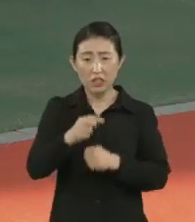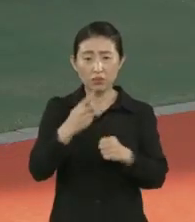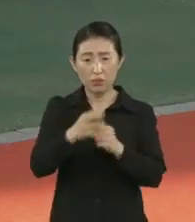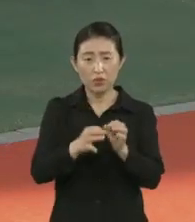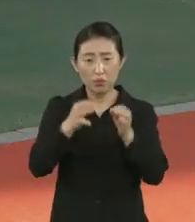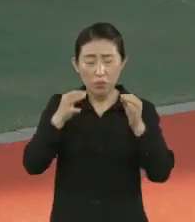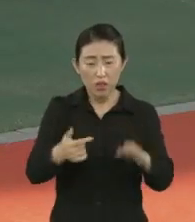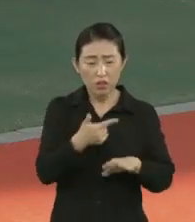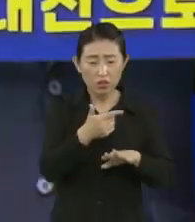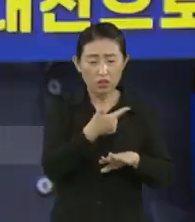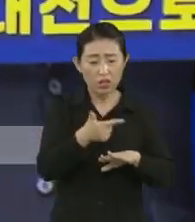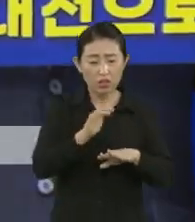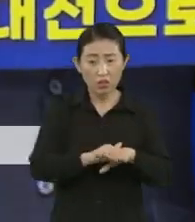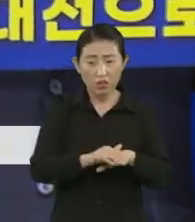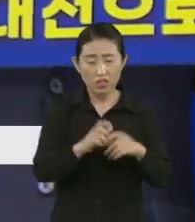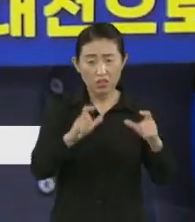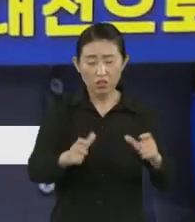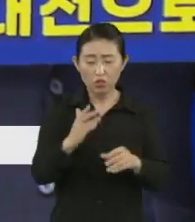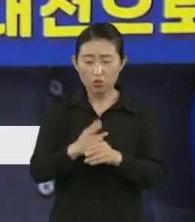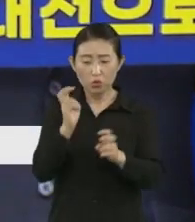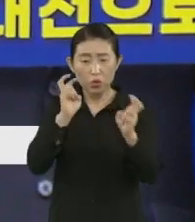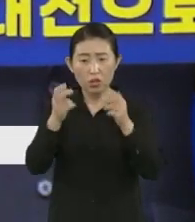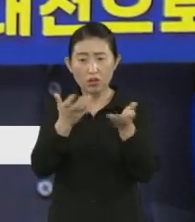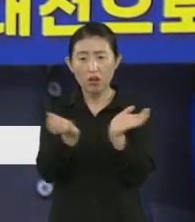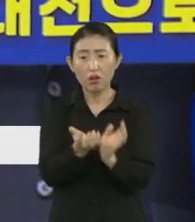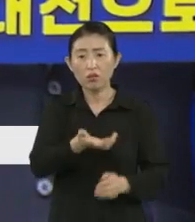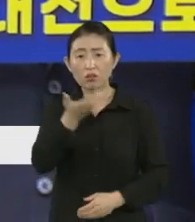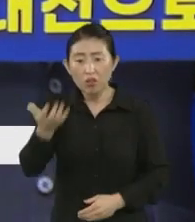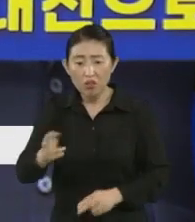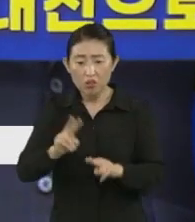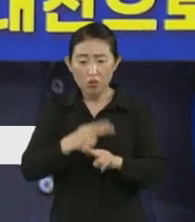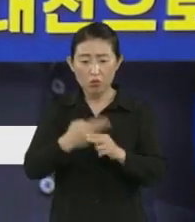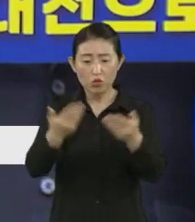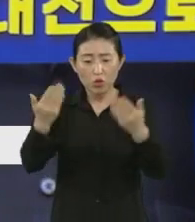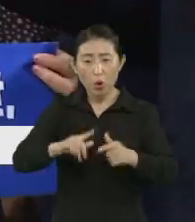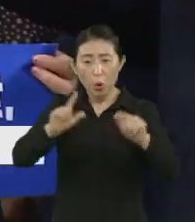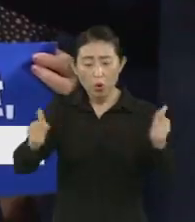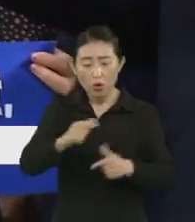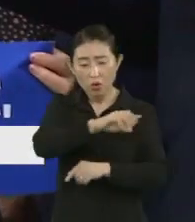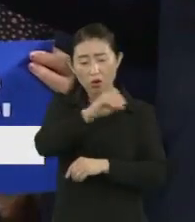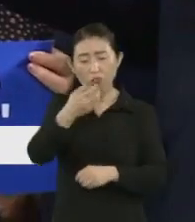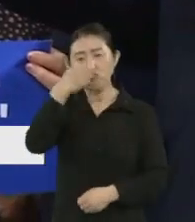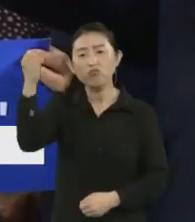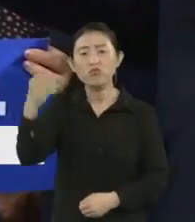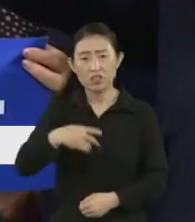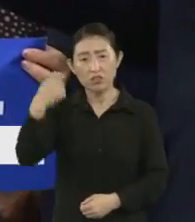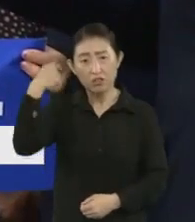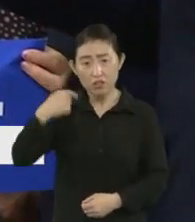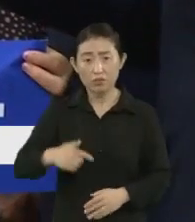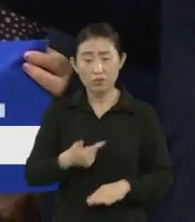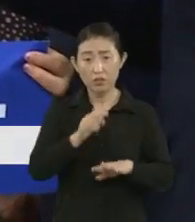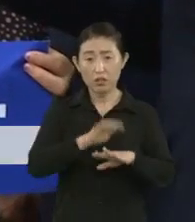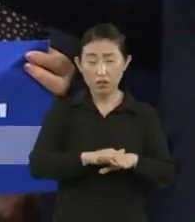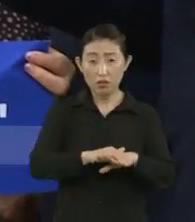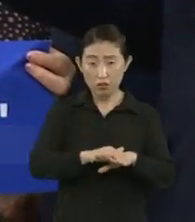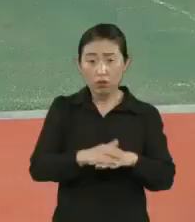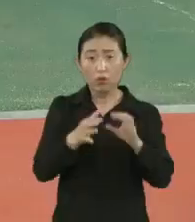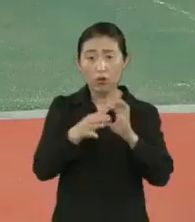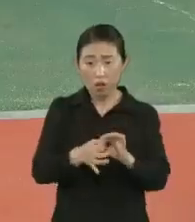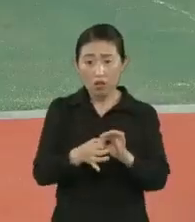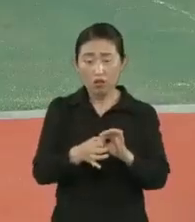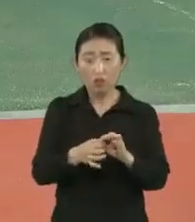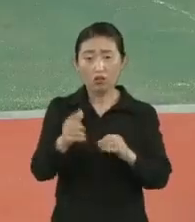만에 대전을 떠나는 중기부가 선물은커녕 더 큰 실망만 안겨준 상황. 대전을 포함해 전국 각